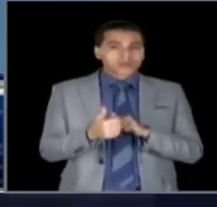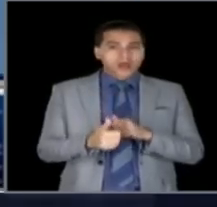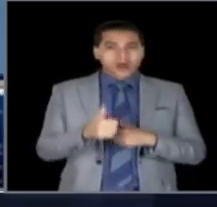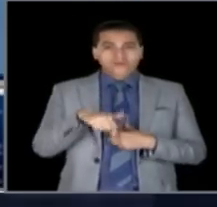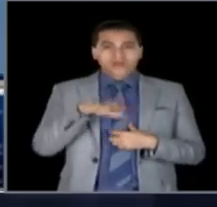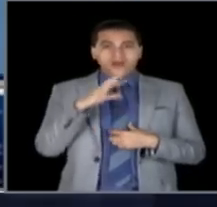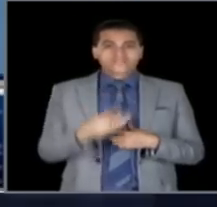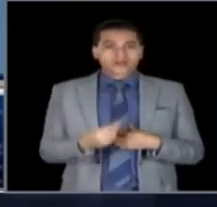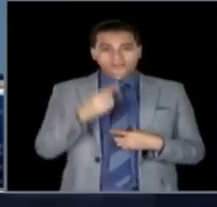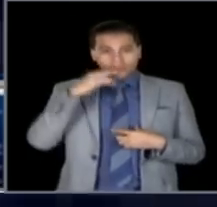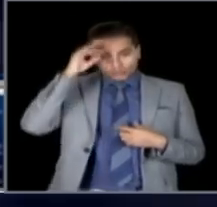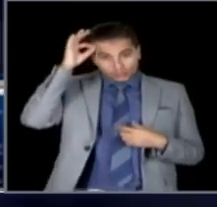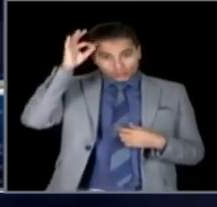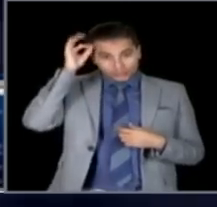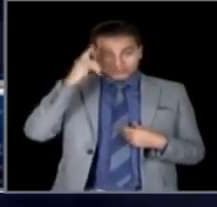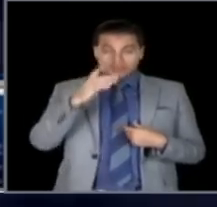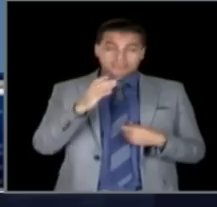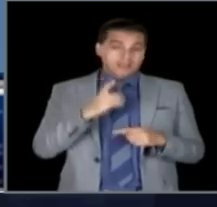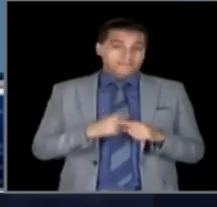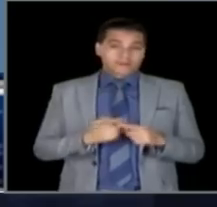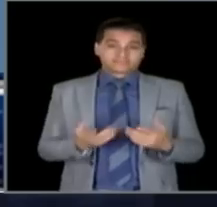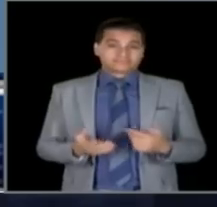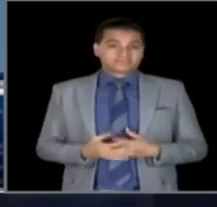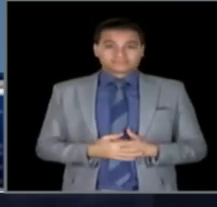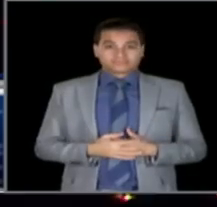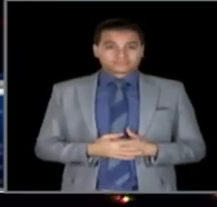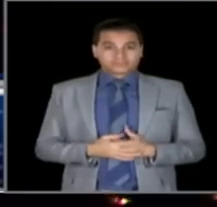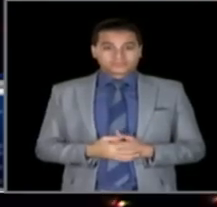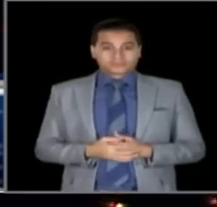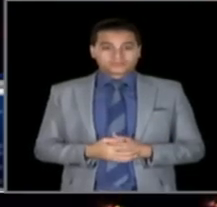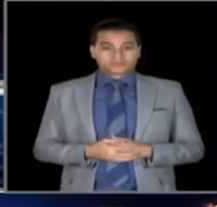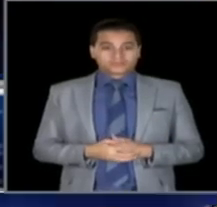تونس. تونس، إجابة خاطئة.